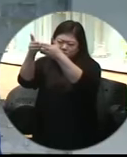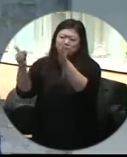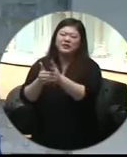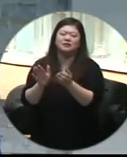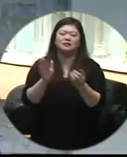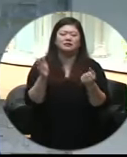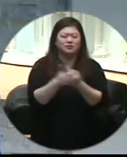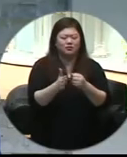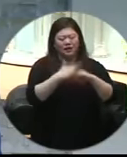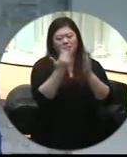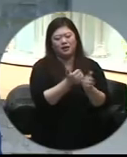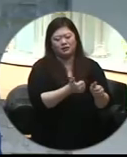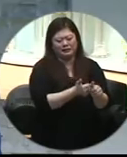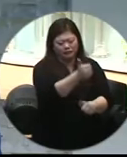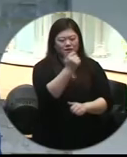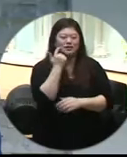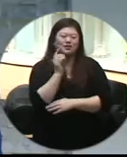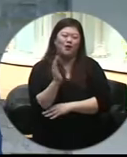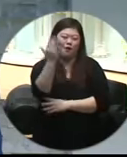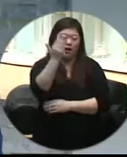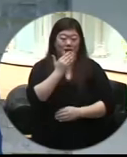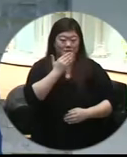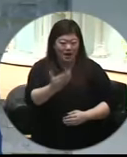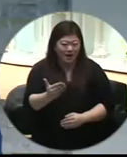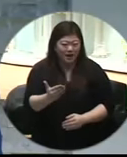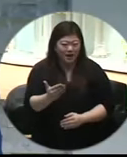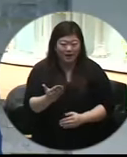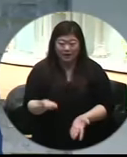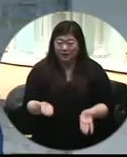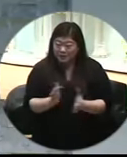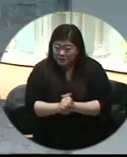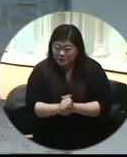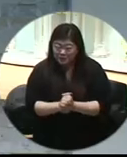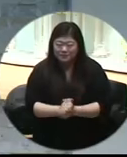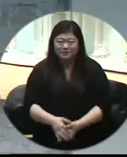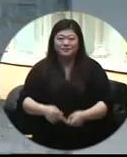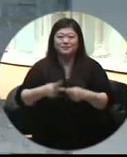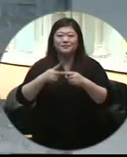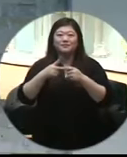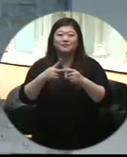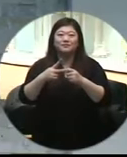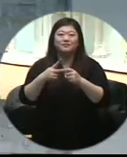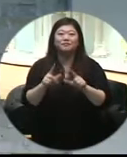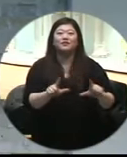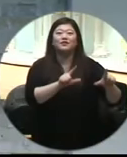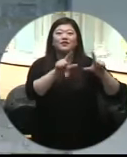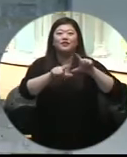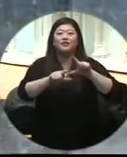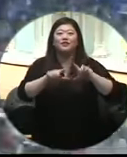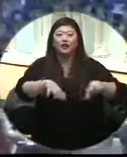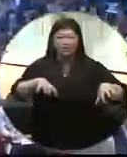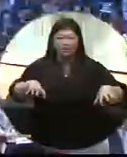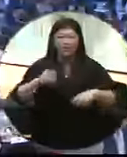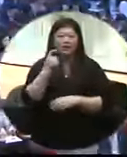제물로 축복합니다. 두 번째로 현장의 영광입니다. 30절입니다. 문득 두 사람이